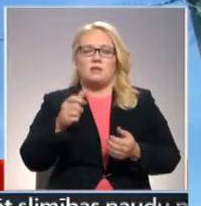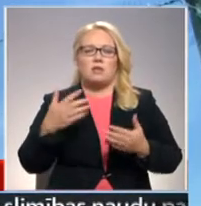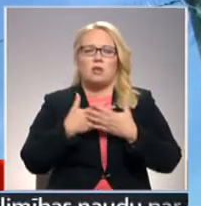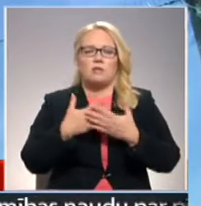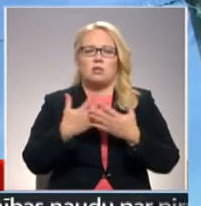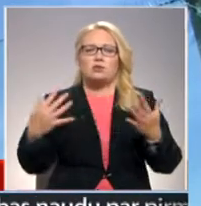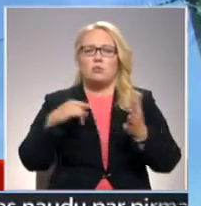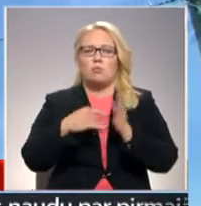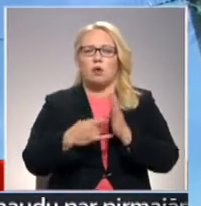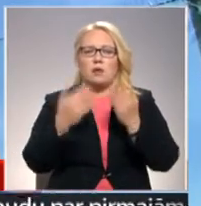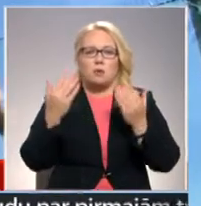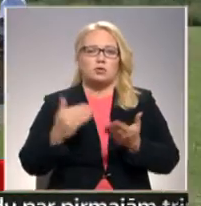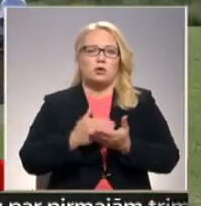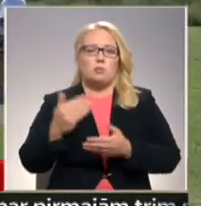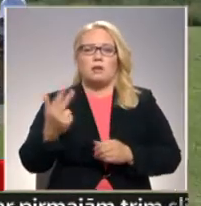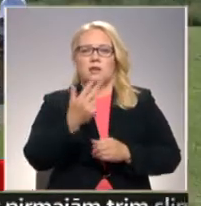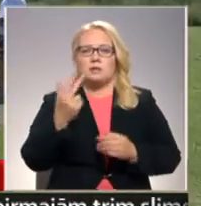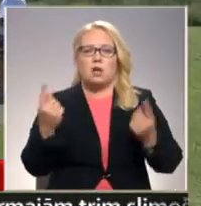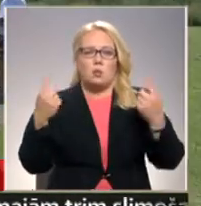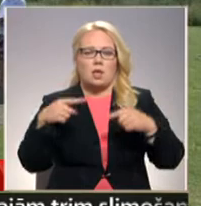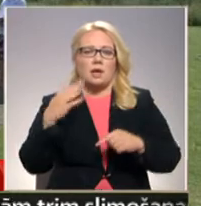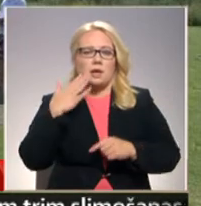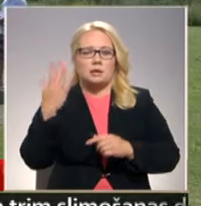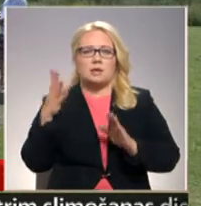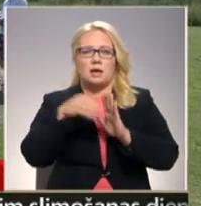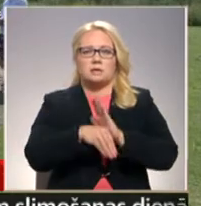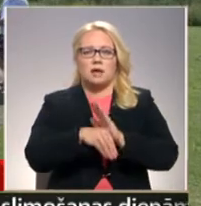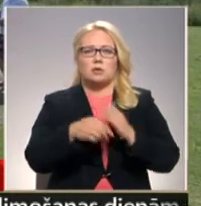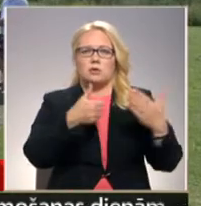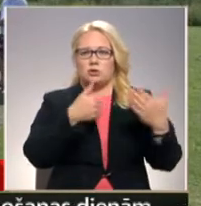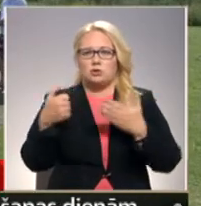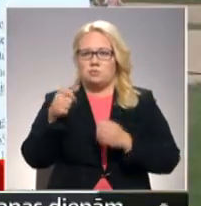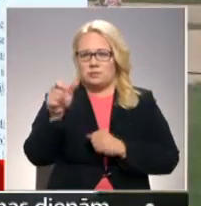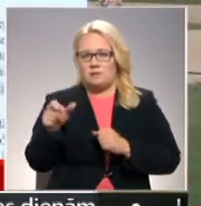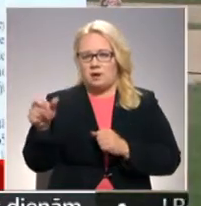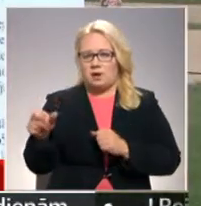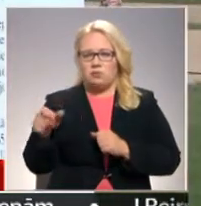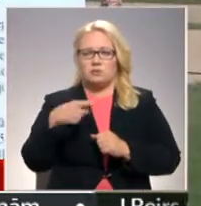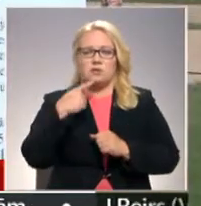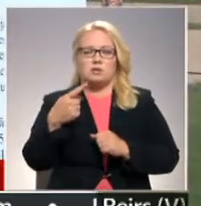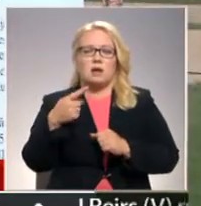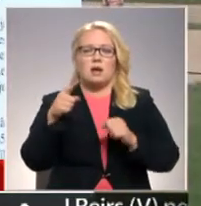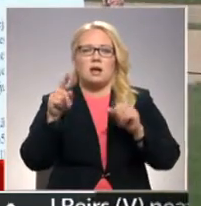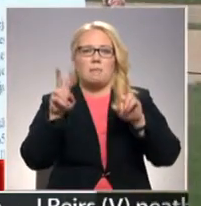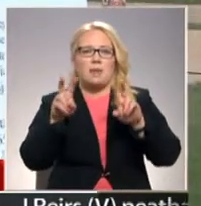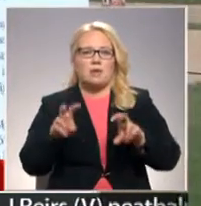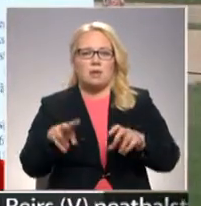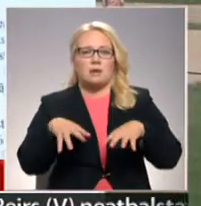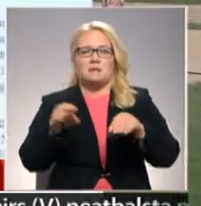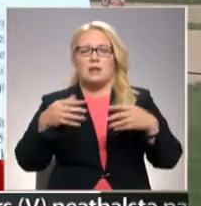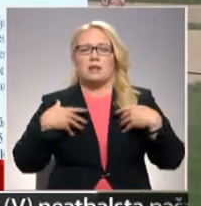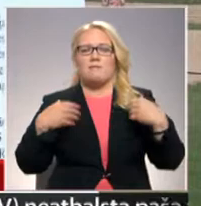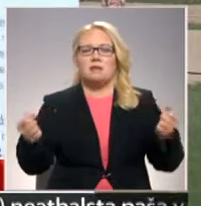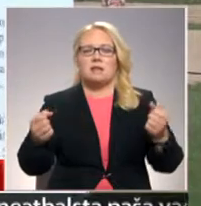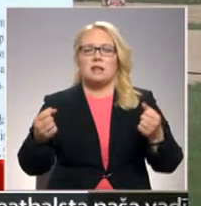dažādos projekta pasākumos turpmāko 3 gadu laikā iecerēts iesaistīt teju 600 cilvēkus. Pētījumi, kas veikti veselības jomā,